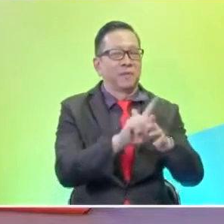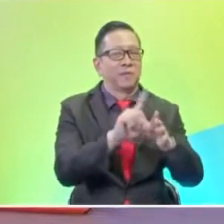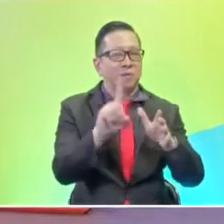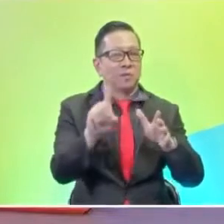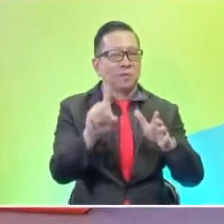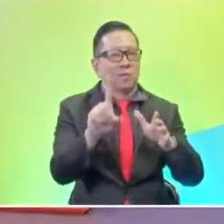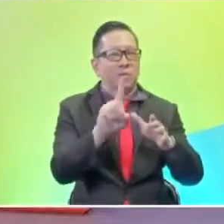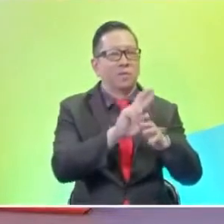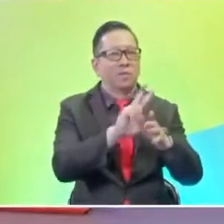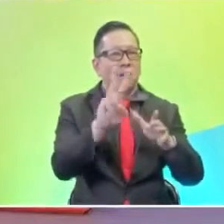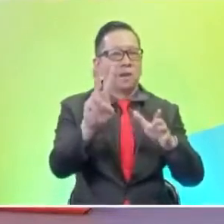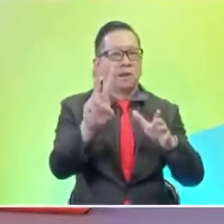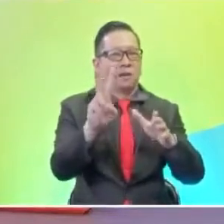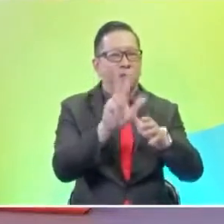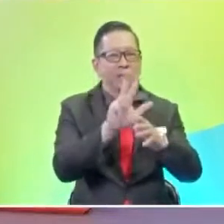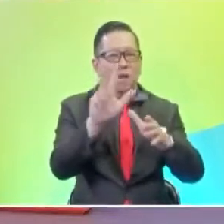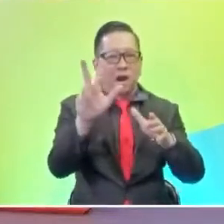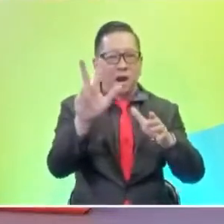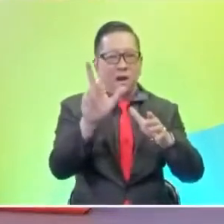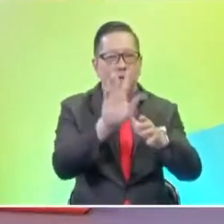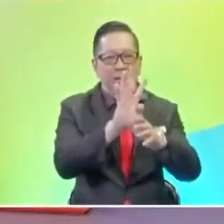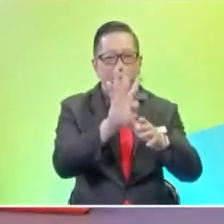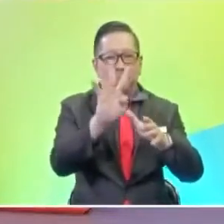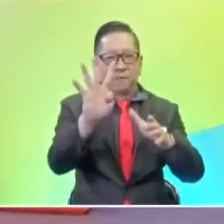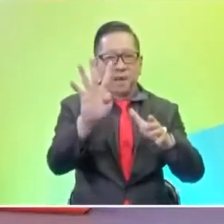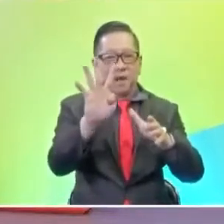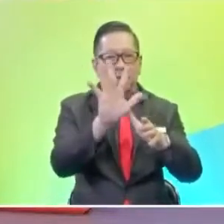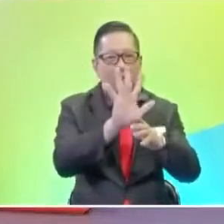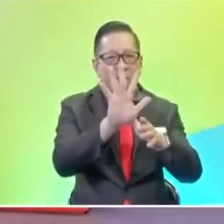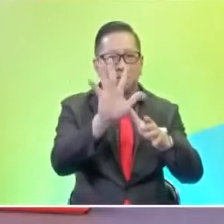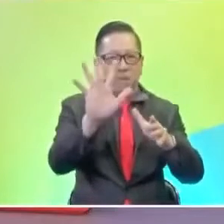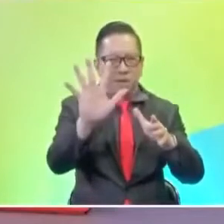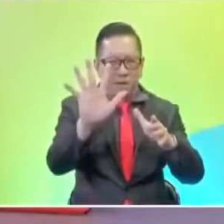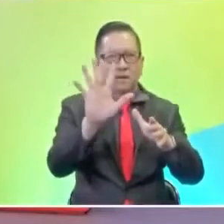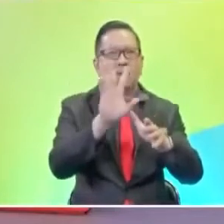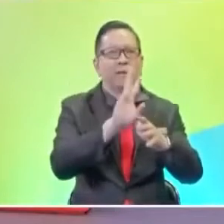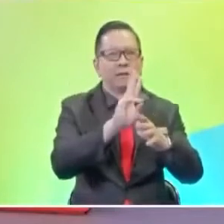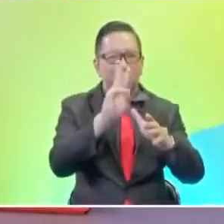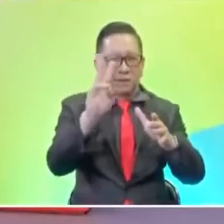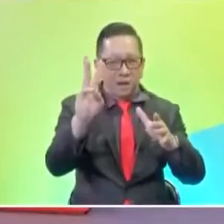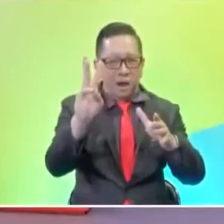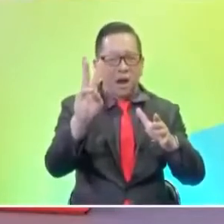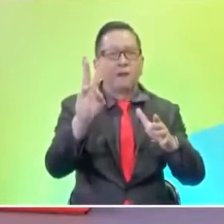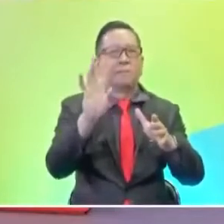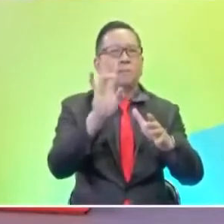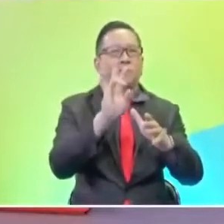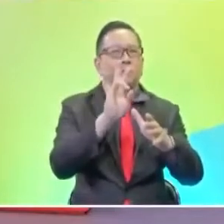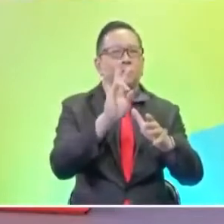1 2 3 4 5 6